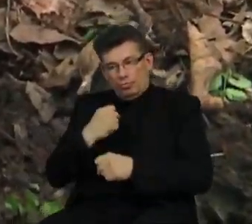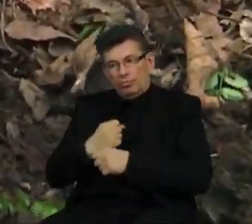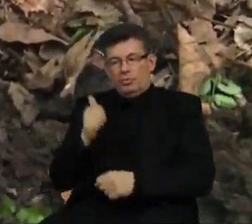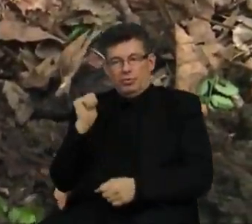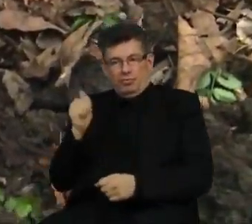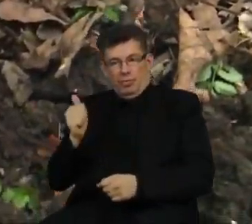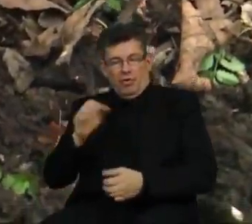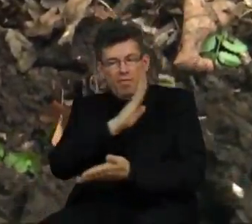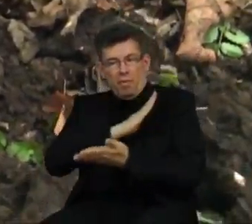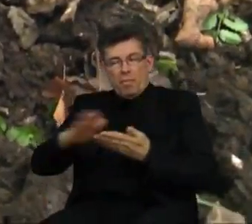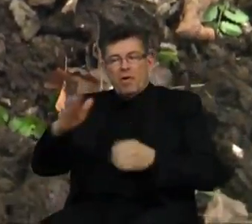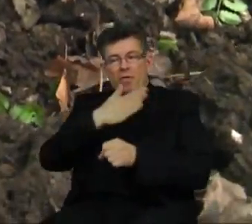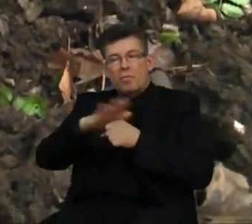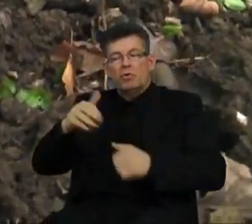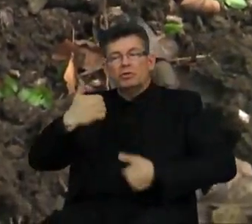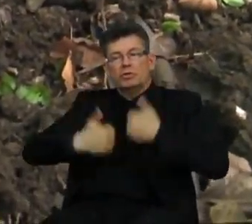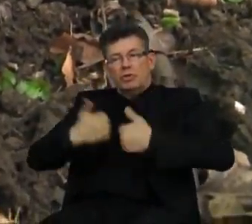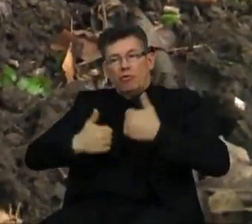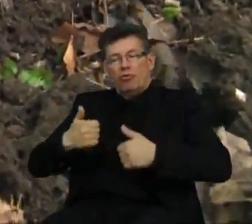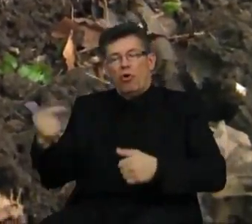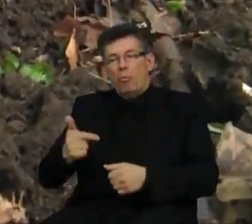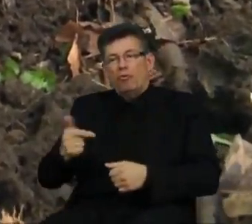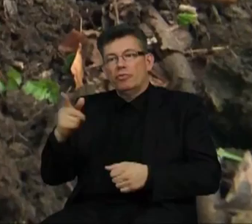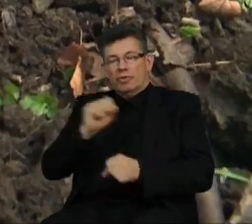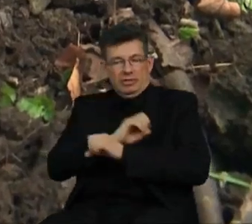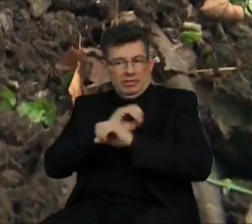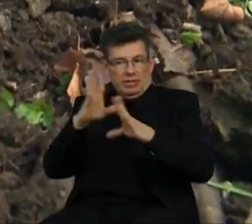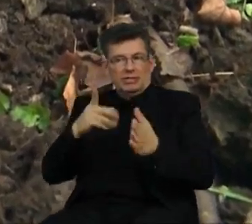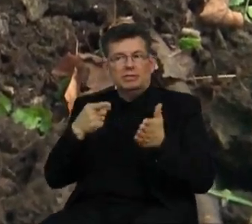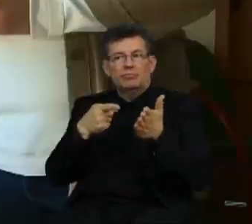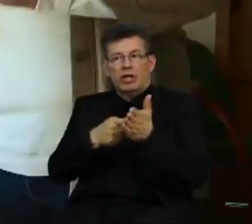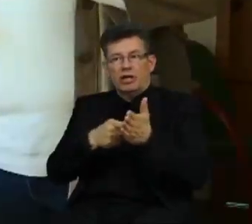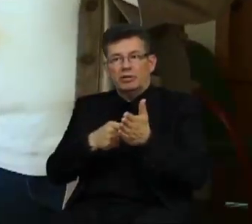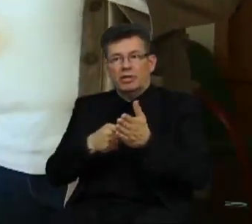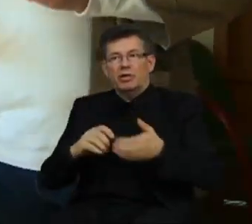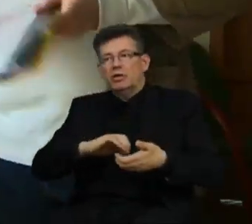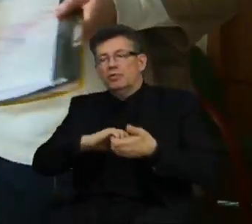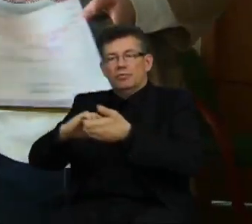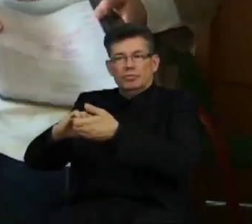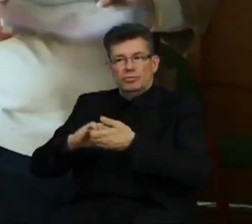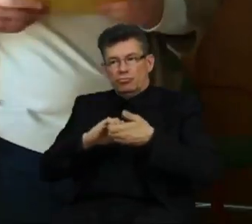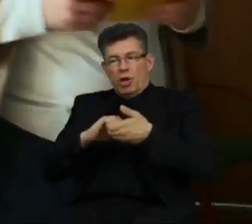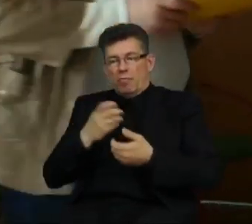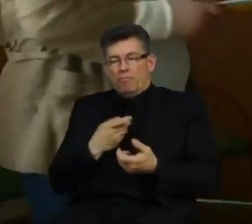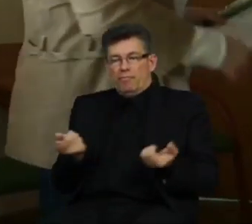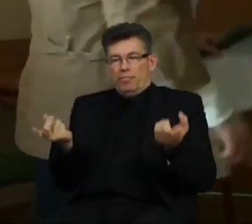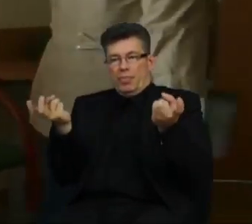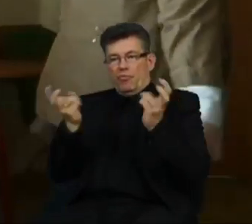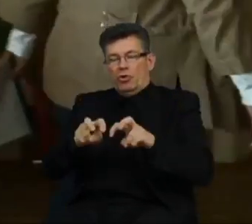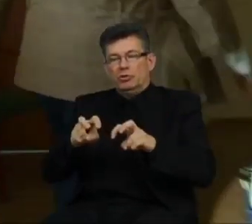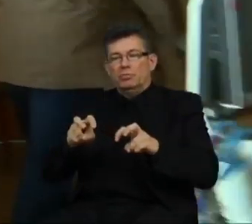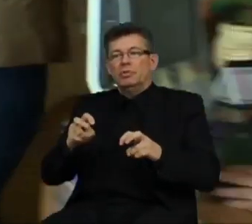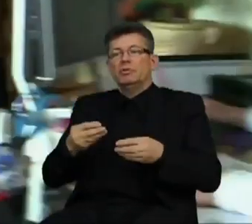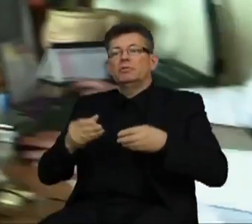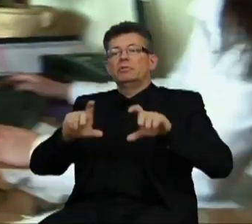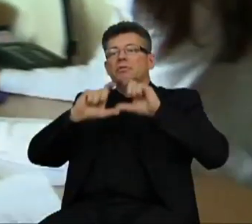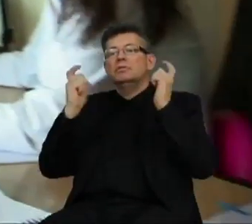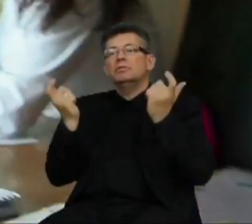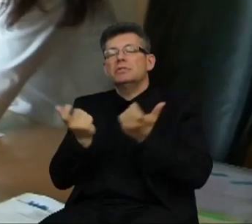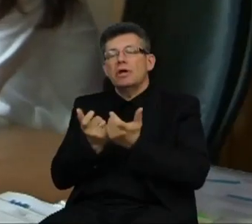profesjonalnie wypełniających obowiązki zawodowe, jest jasnym przekazem. Wspólnie tworzymy pewną całość, jaką jest